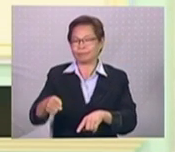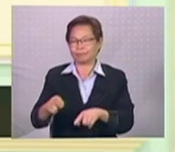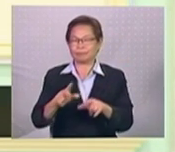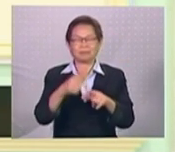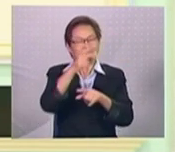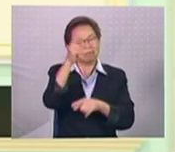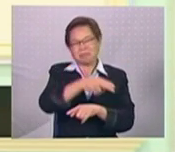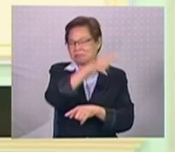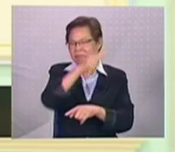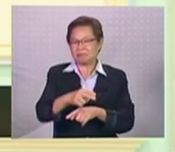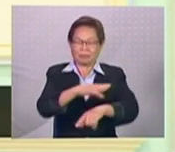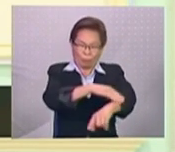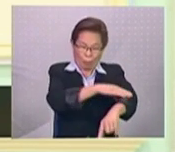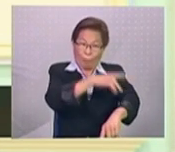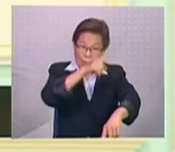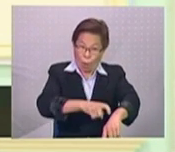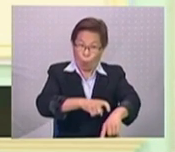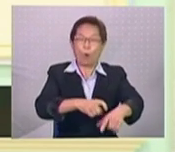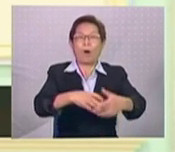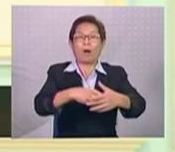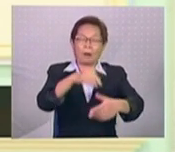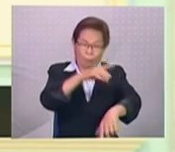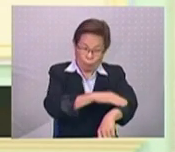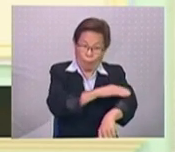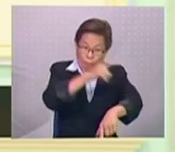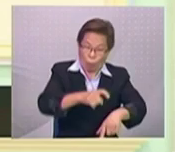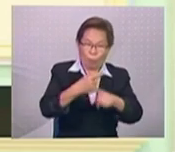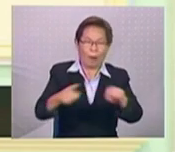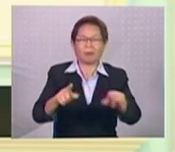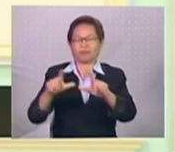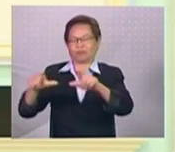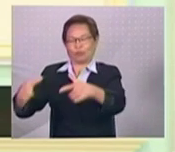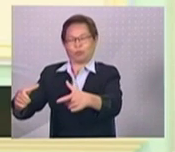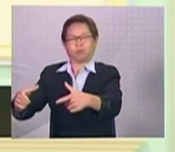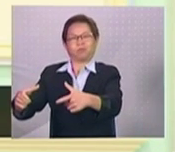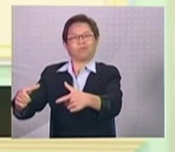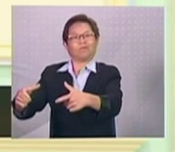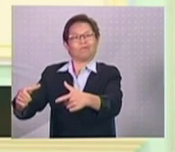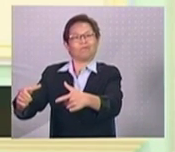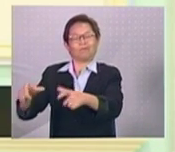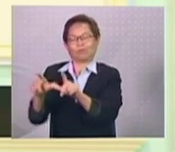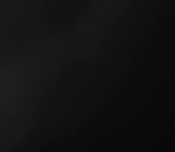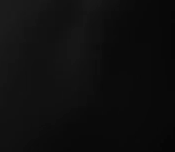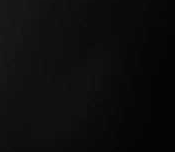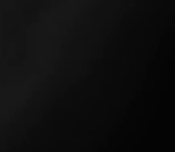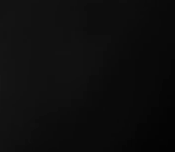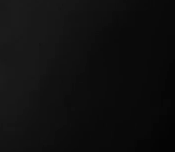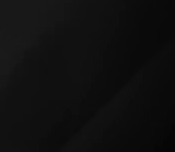berkumpulan. Walaupun terapi itu diperlukan di luar, tetapi juga tidak dibenarkan secara berkumpulan.